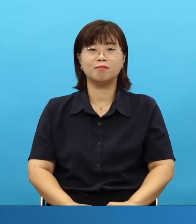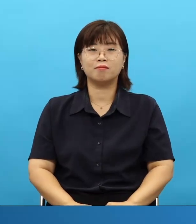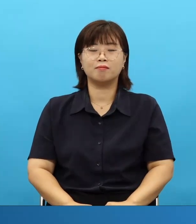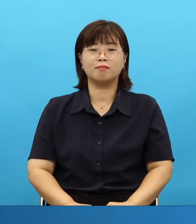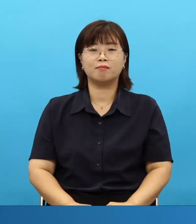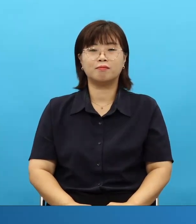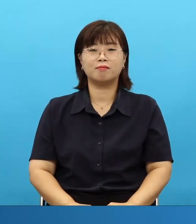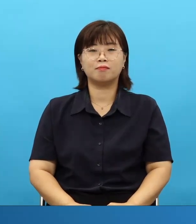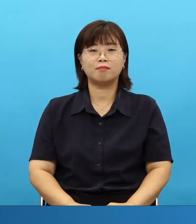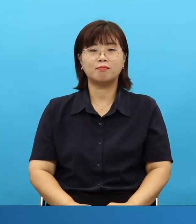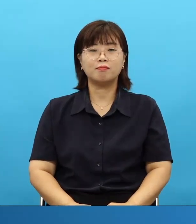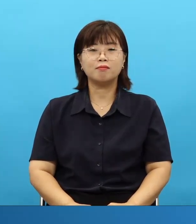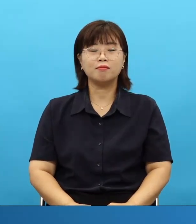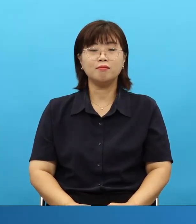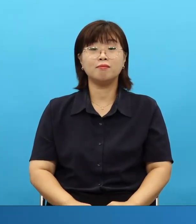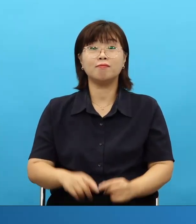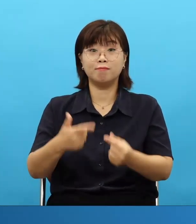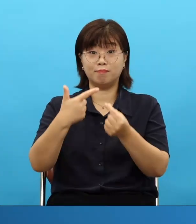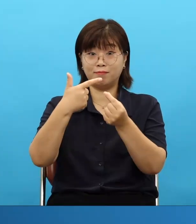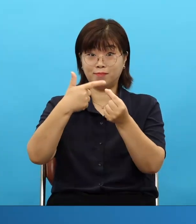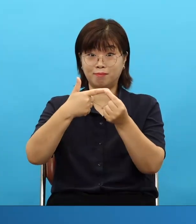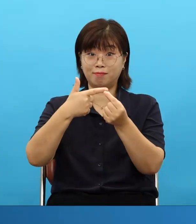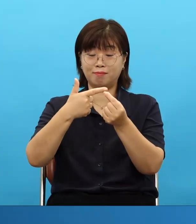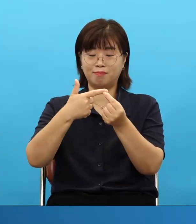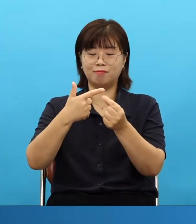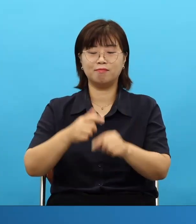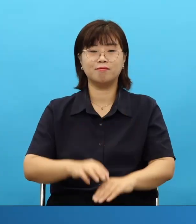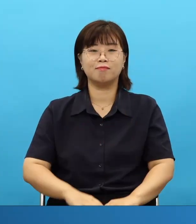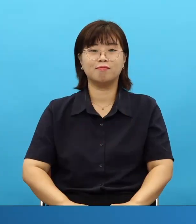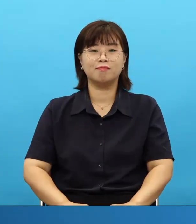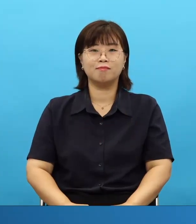amazing. 그 다음에 6번째 발판입니다. And the sixth,